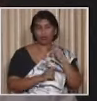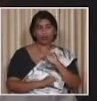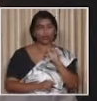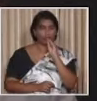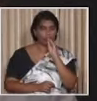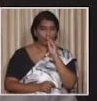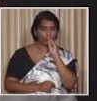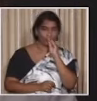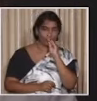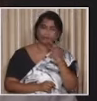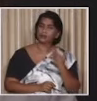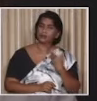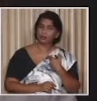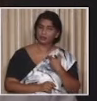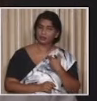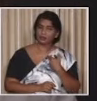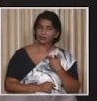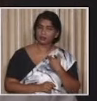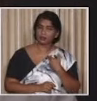ගානේ සාමාන්‍යයෙන්